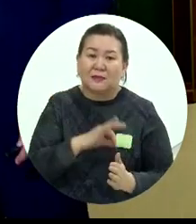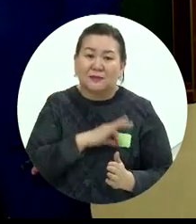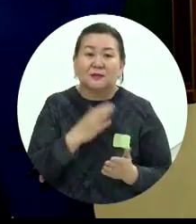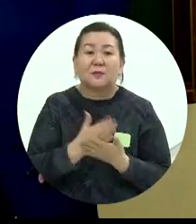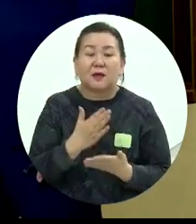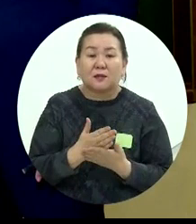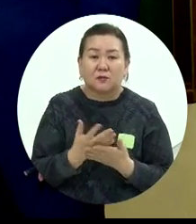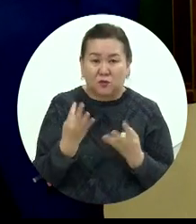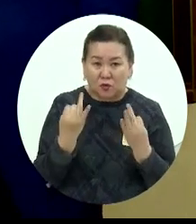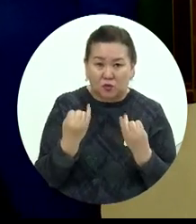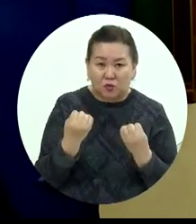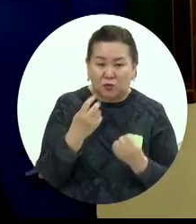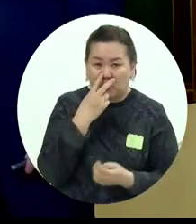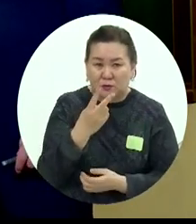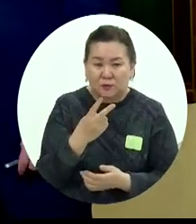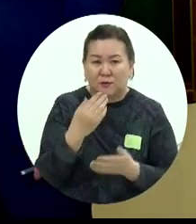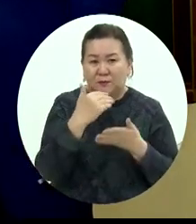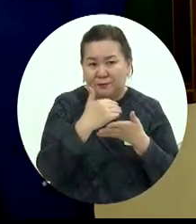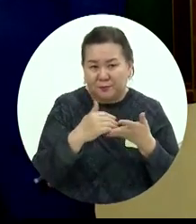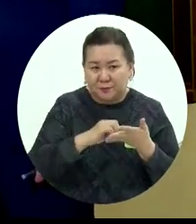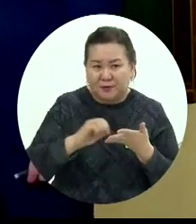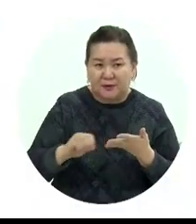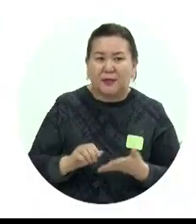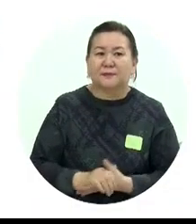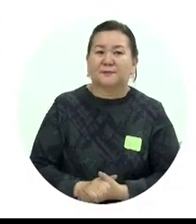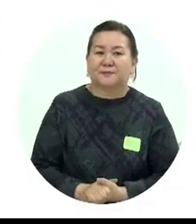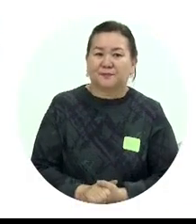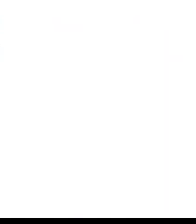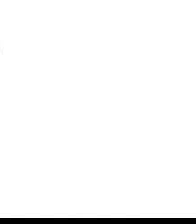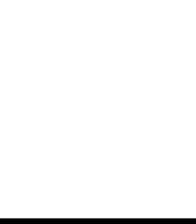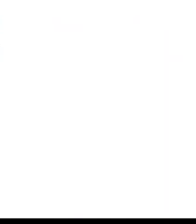бид нэр ашиглаад байгаа юм бэ гэдгээ та бүхэн жагсаа мичээрэй.